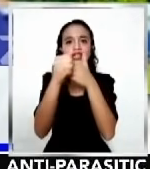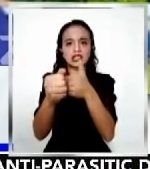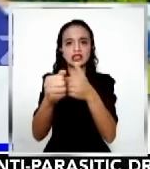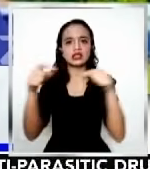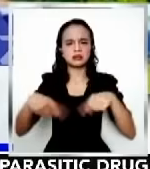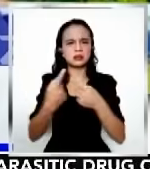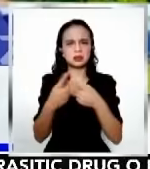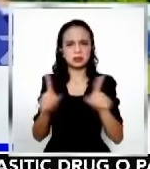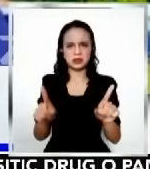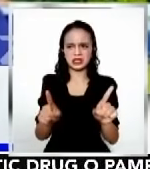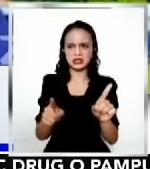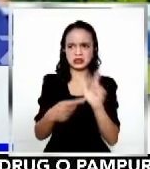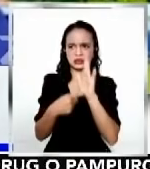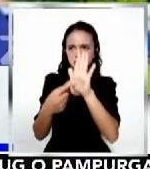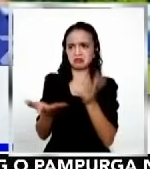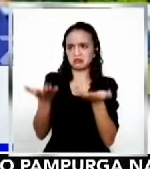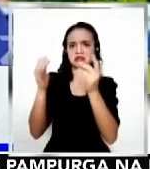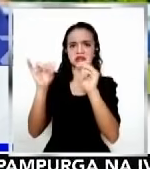there,